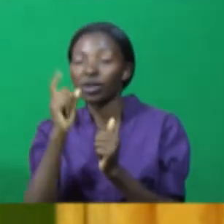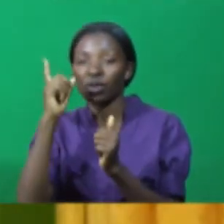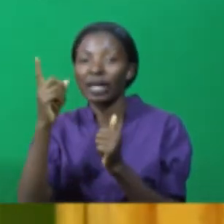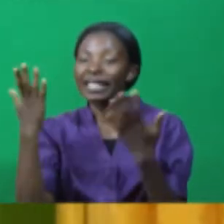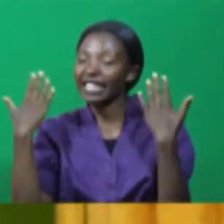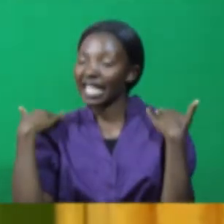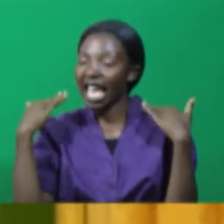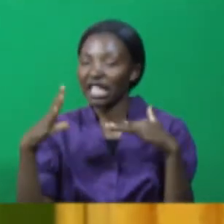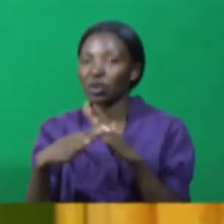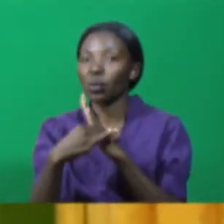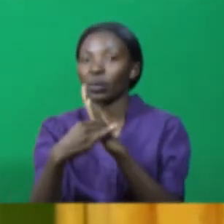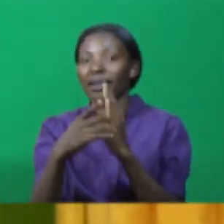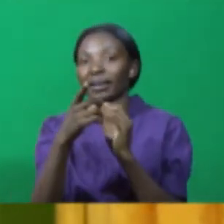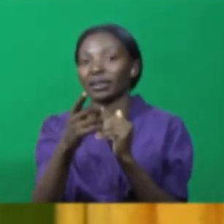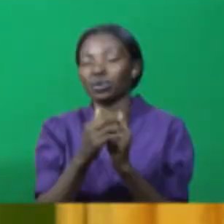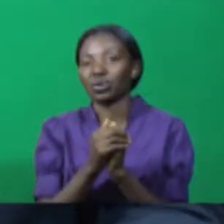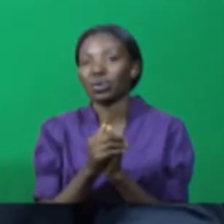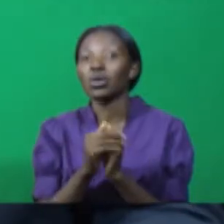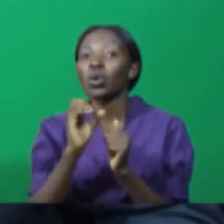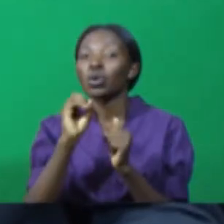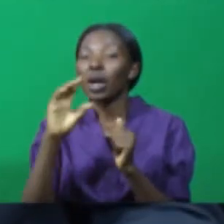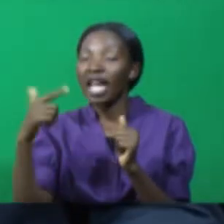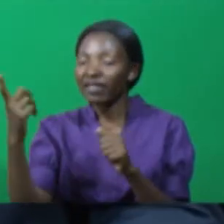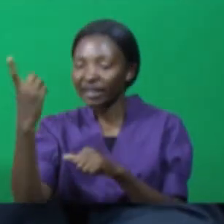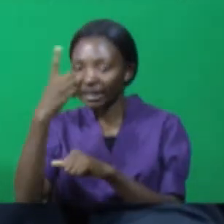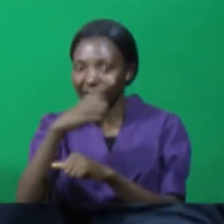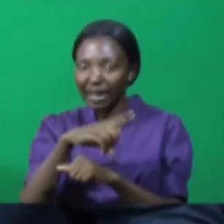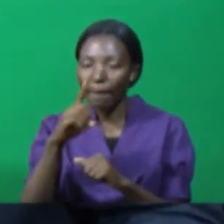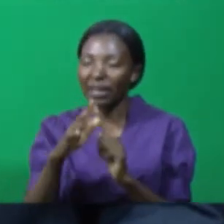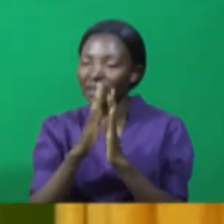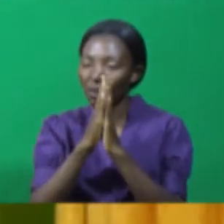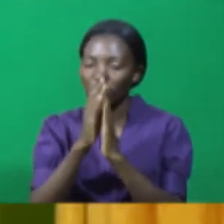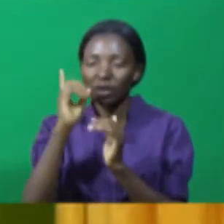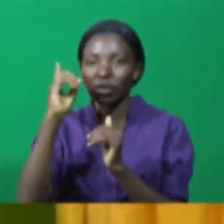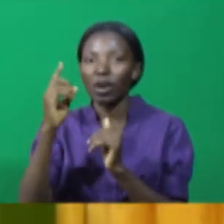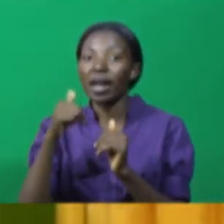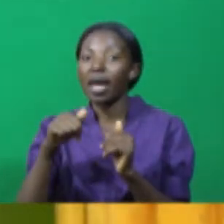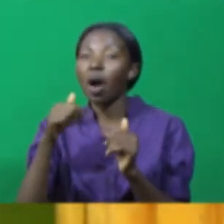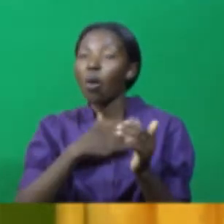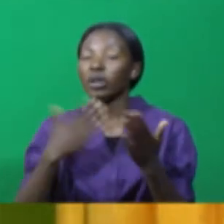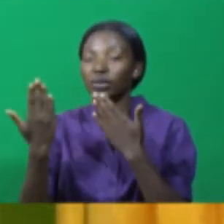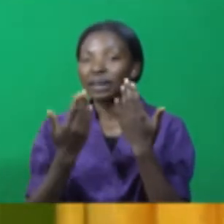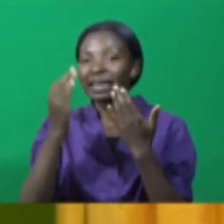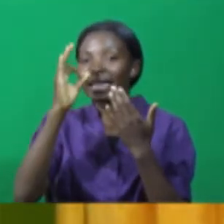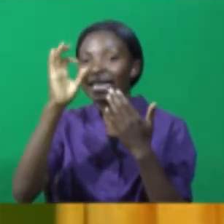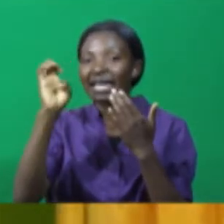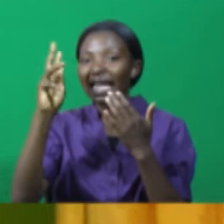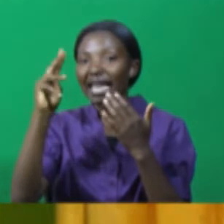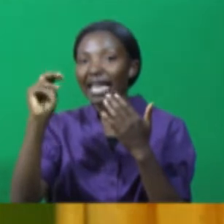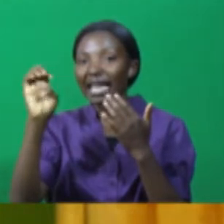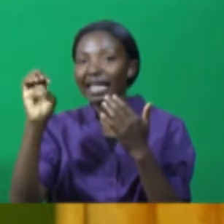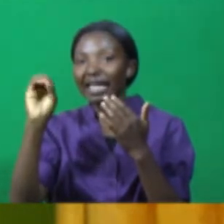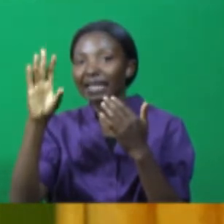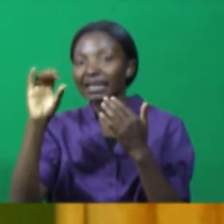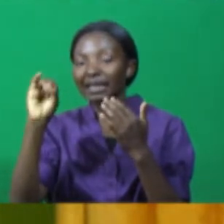dzake hadzirege kukugaida. Saka i everyday relationship. Exactly. Enda pana Genesis 16, tinzwe futi Mwari